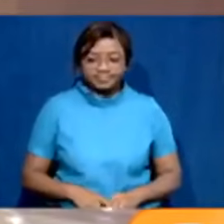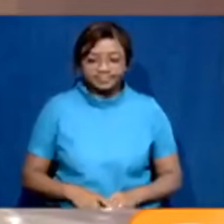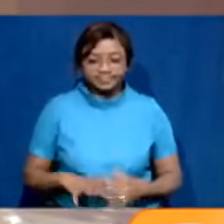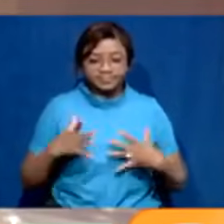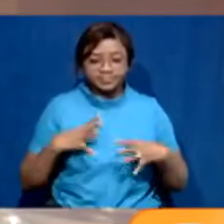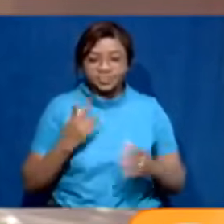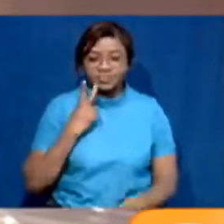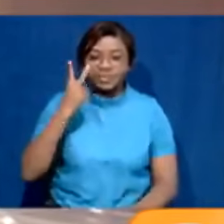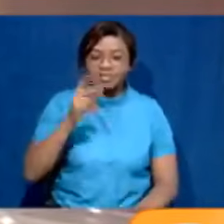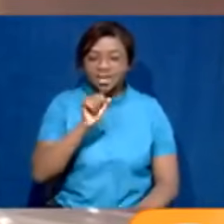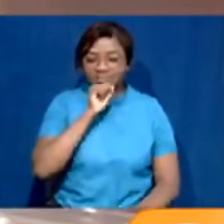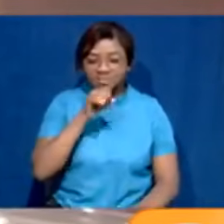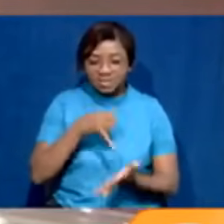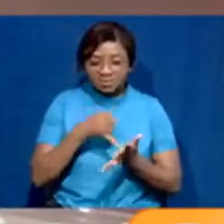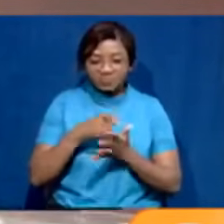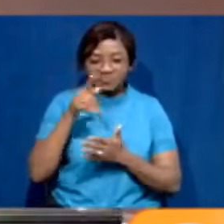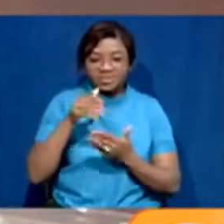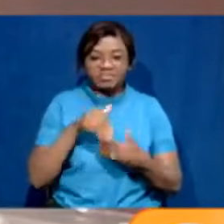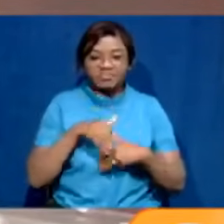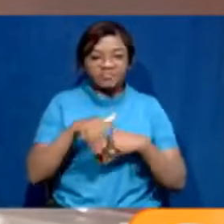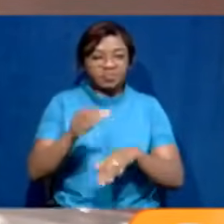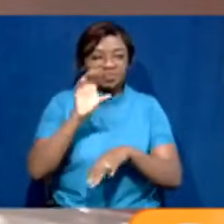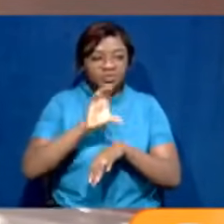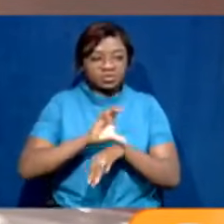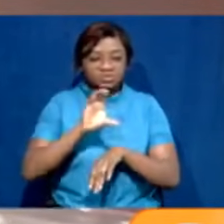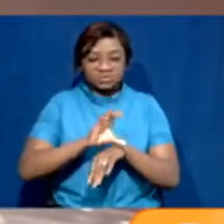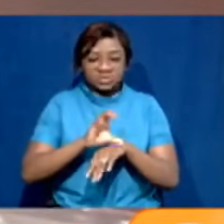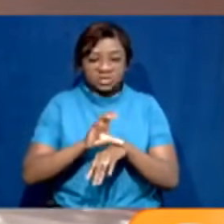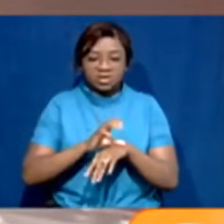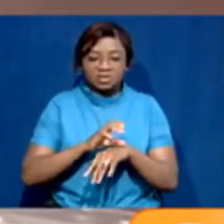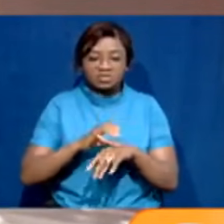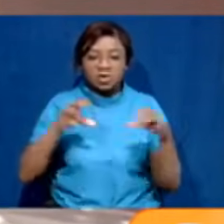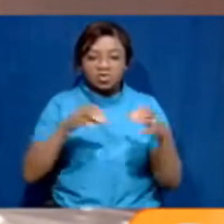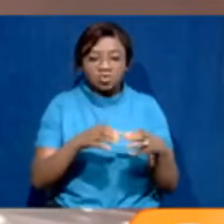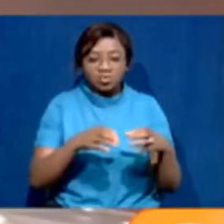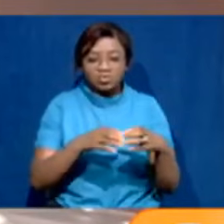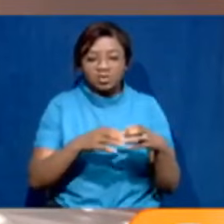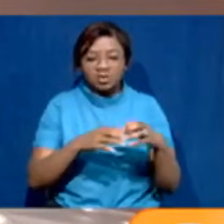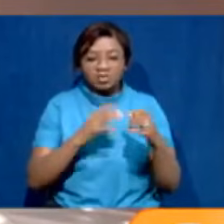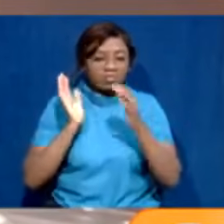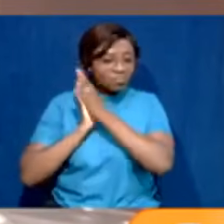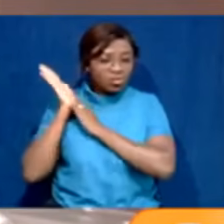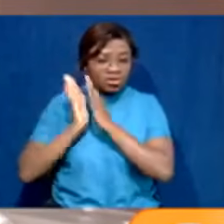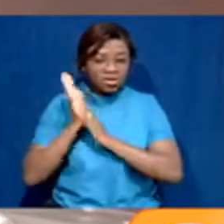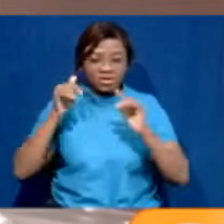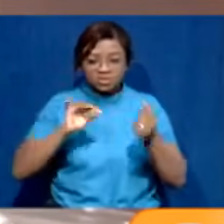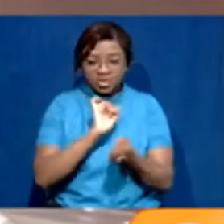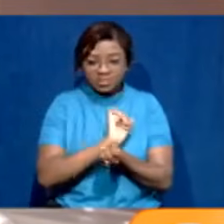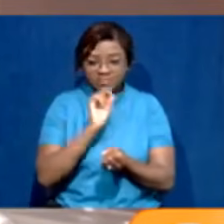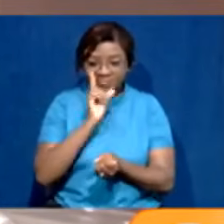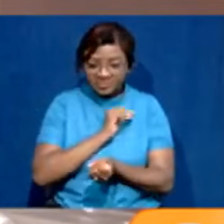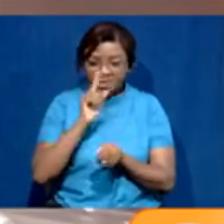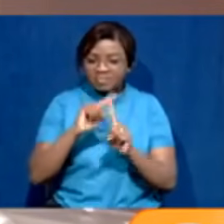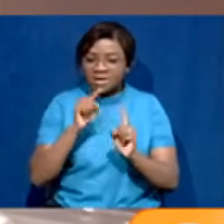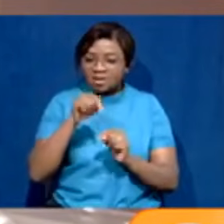Watu 250 wanaoaminika kuwa wafuasi wa kundi lililoharamishwa la Mungiki wamekamatwa leo mjini Nyeri. Kukamatwa kwao kukijiri